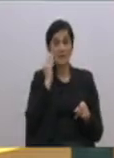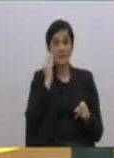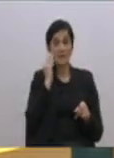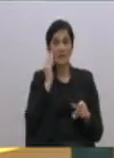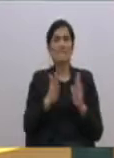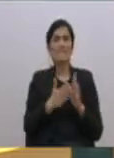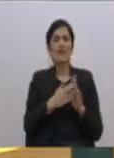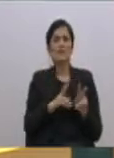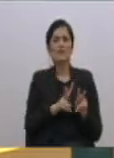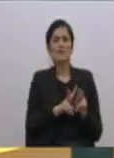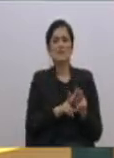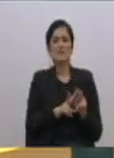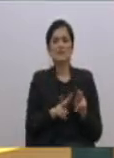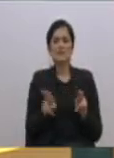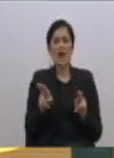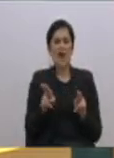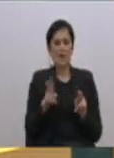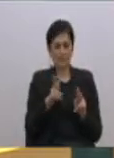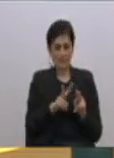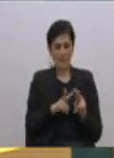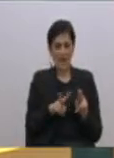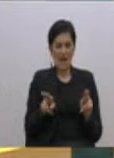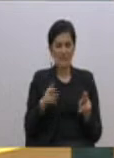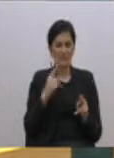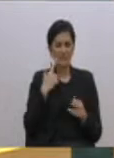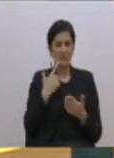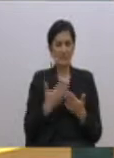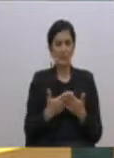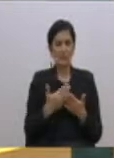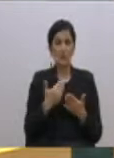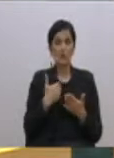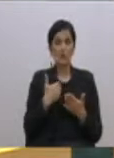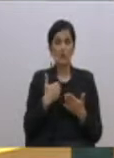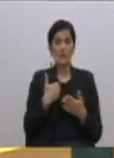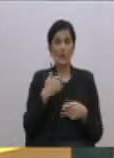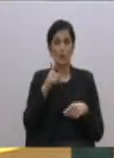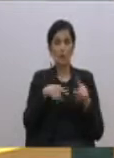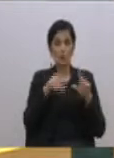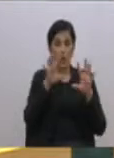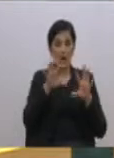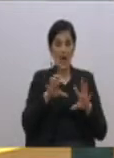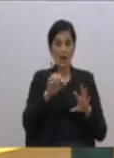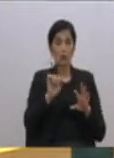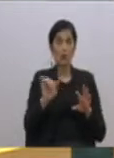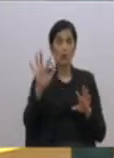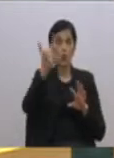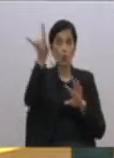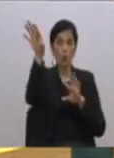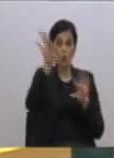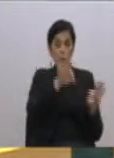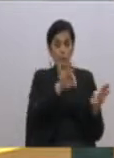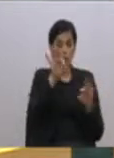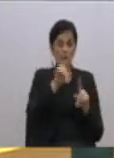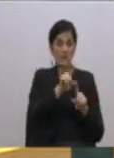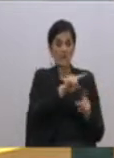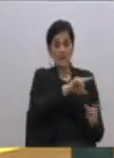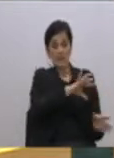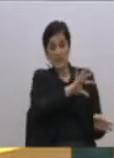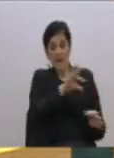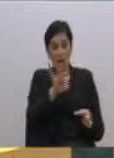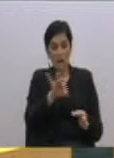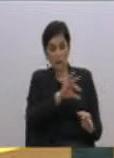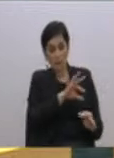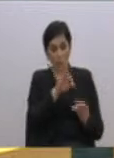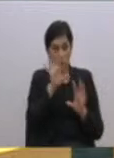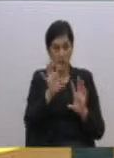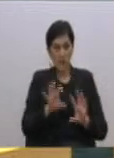ყველაზე მეტად წაა თვალსაზრისით, აი გავს, როგორც ჩვენ გადმოგვაქვს ხოლმე ზოგიერთი კანონები უცხოეთიდან, აი ისე გადმოტანილი კანონებით, მათ